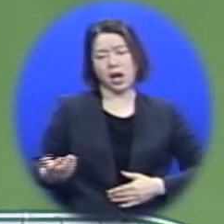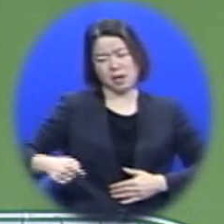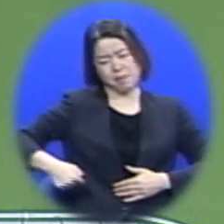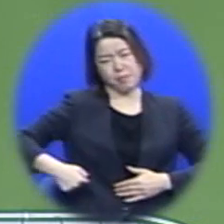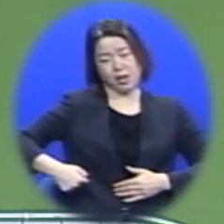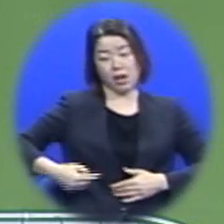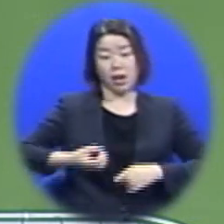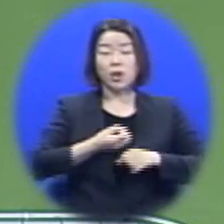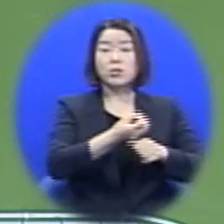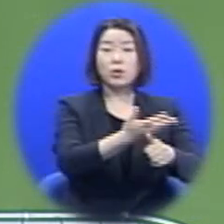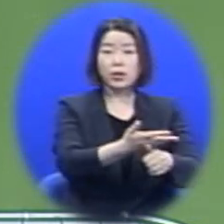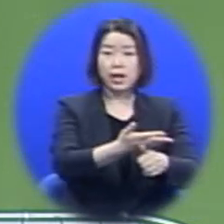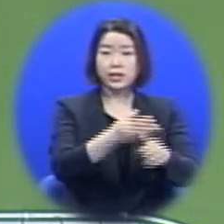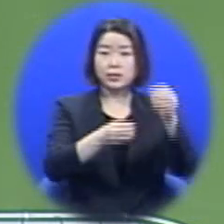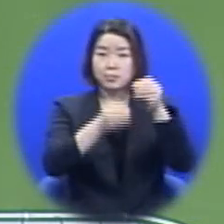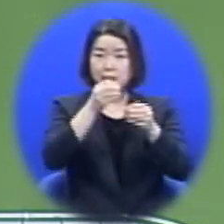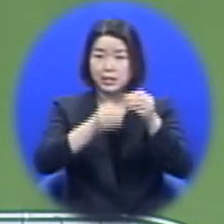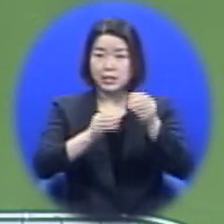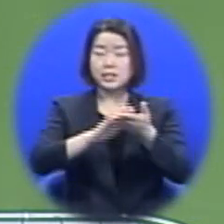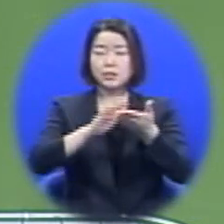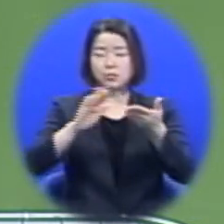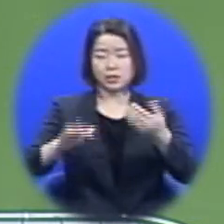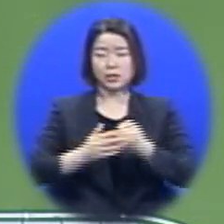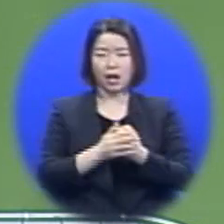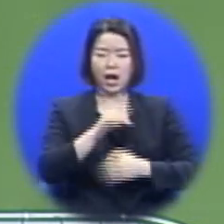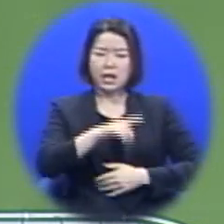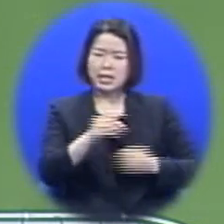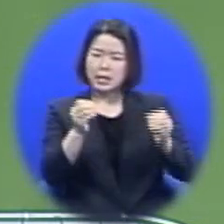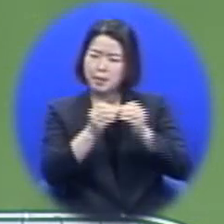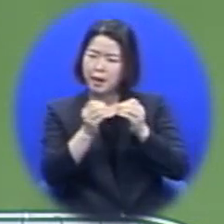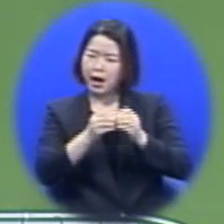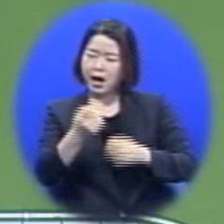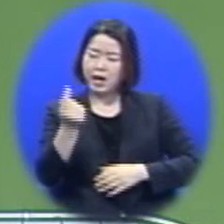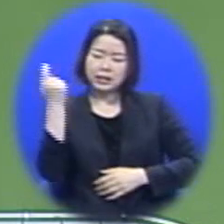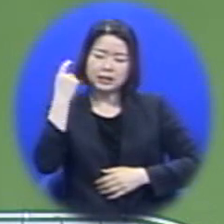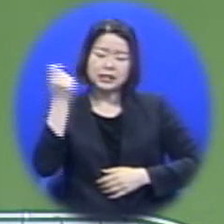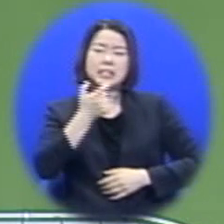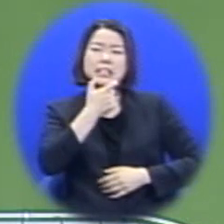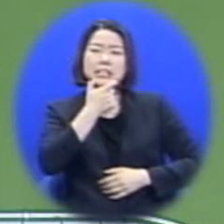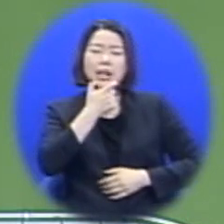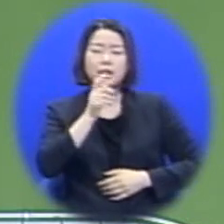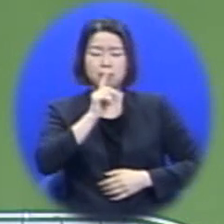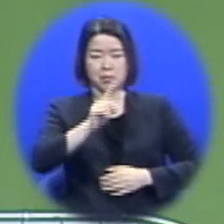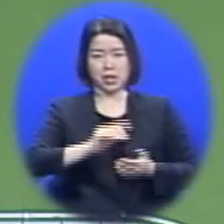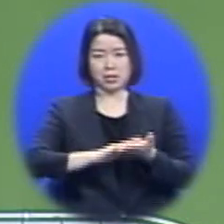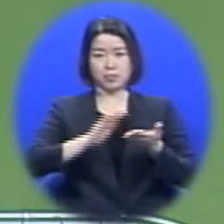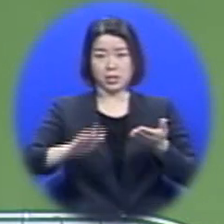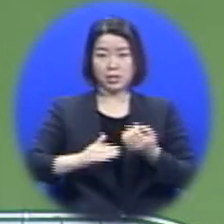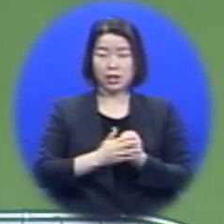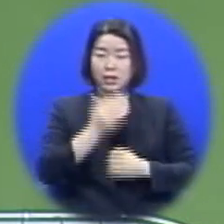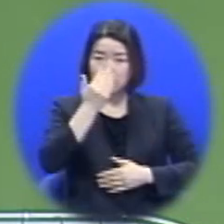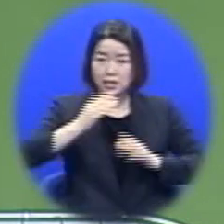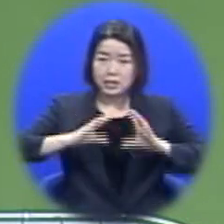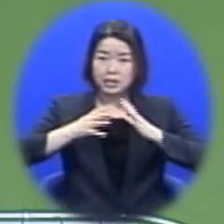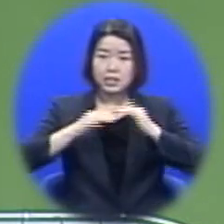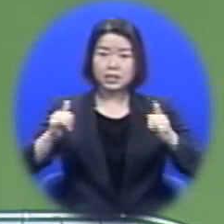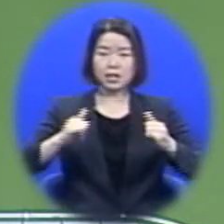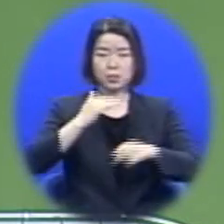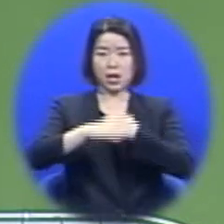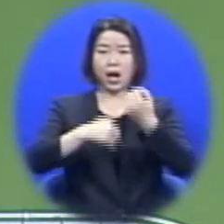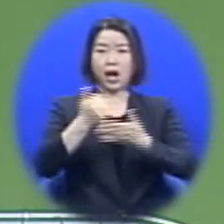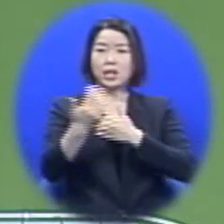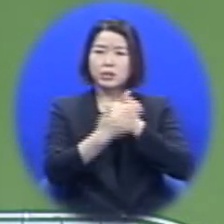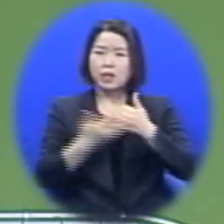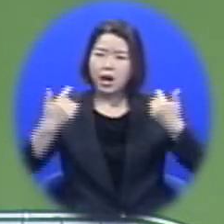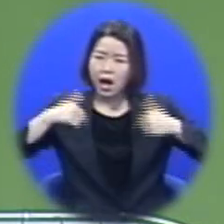전하는 메시지입니다. 이스라엘 백성들이 이 메시지 듣기 싫어하는 메시지입니다. 그건 이스라엘 백성들이 하나님의 은혜를